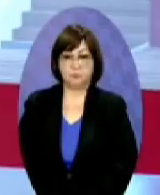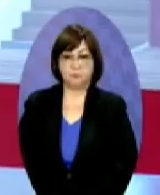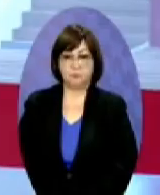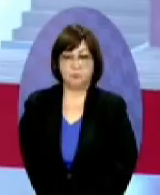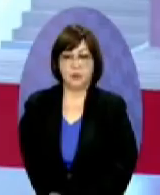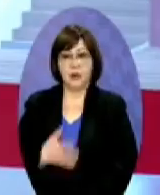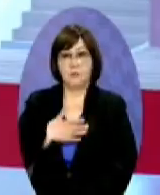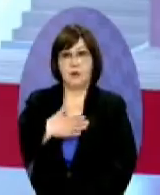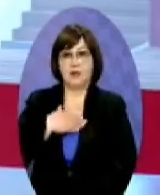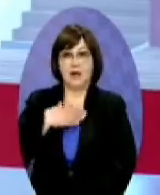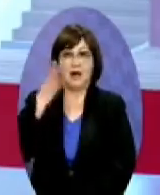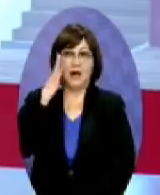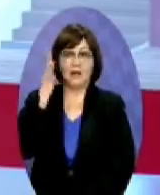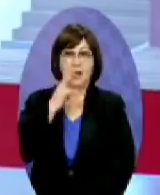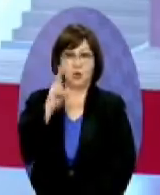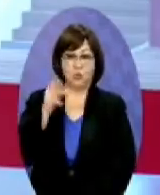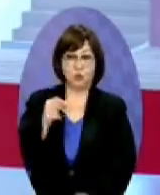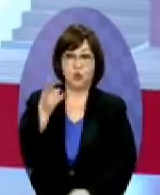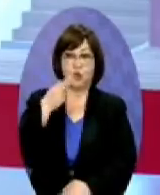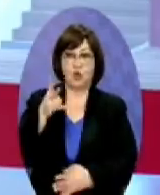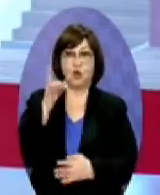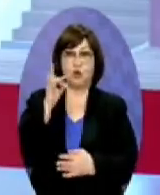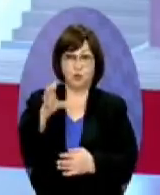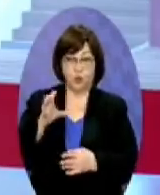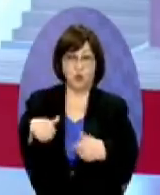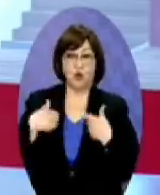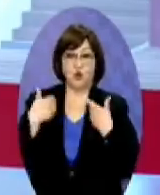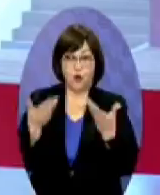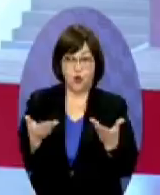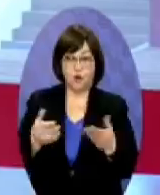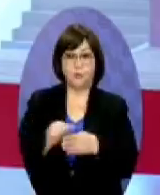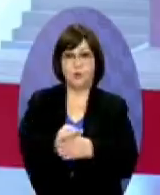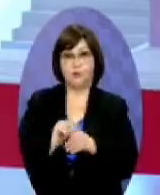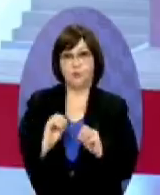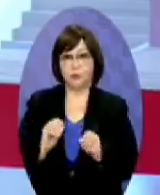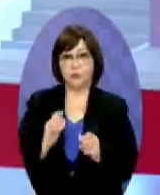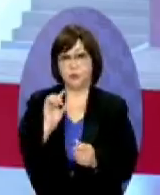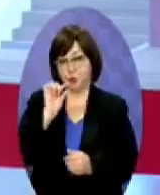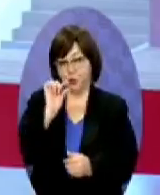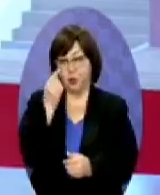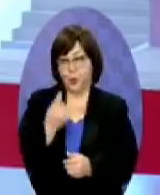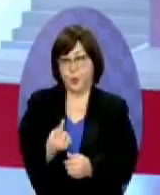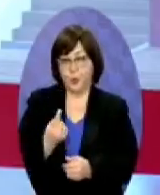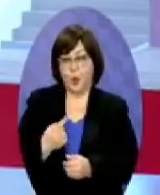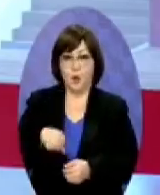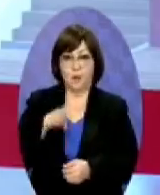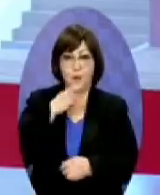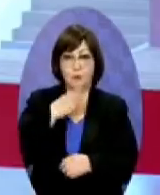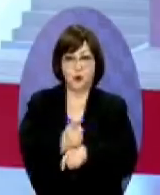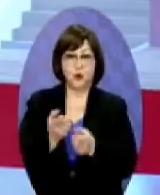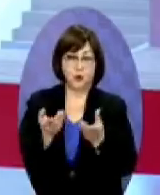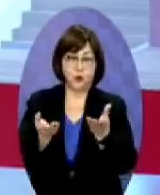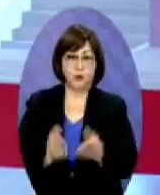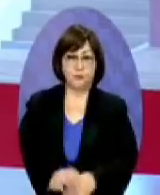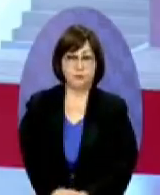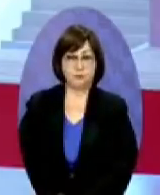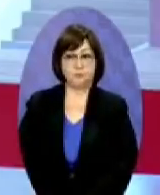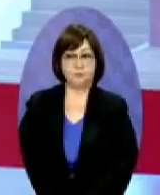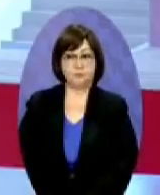За манай найруулагч дүрсээ өгөхөд бэлэн болж байна. Энэ мөдийг утгах үзүүлээ.